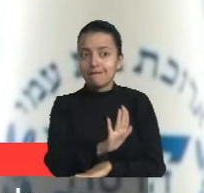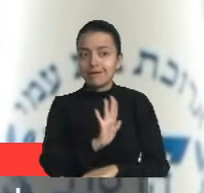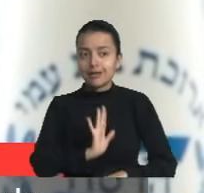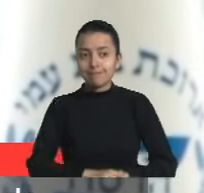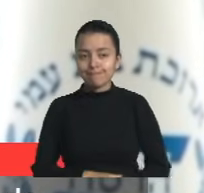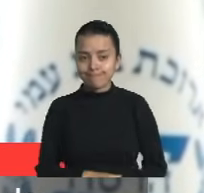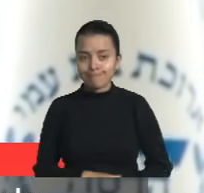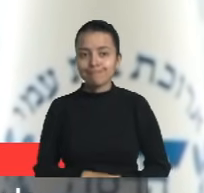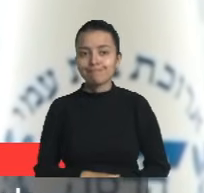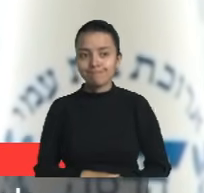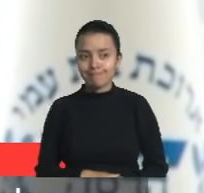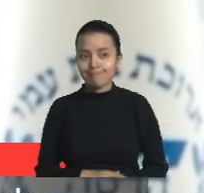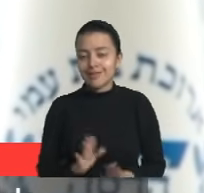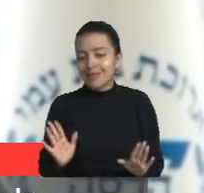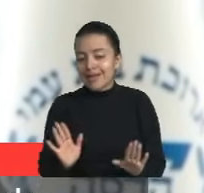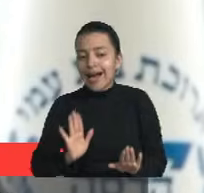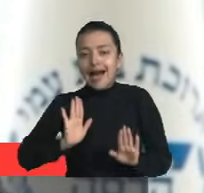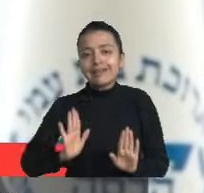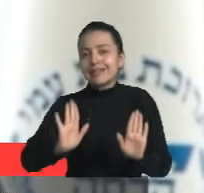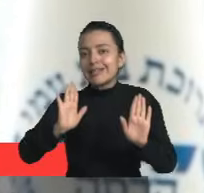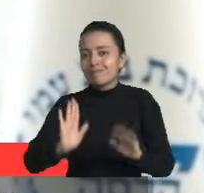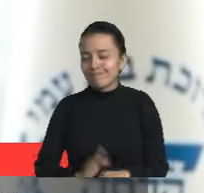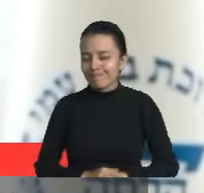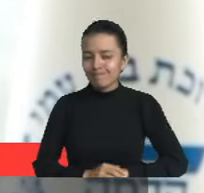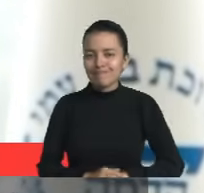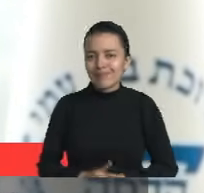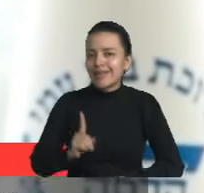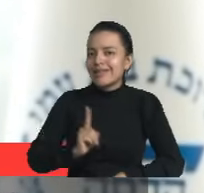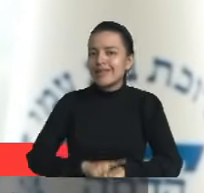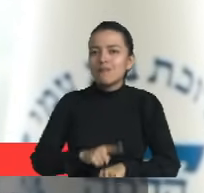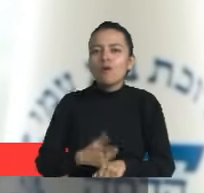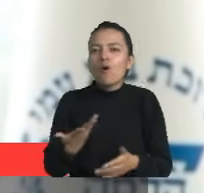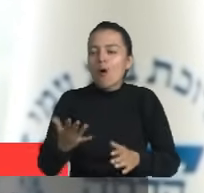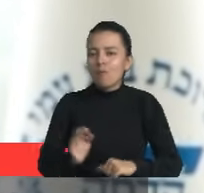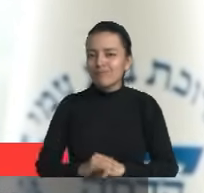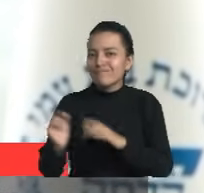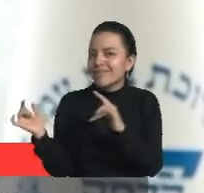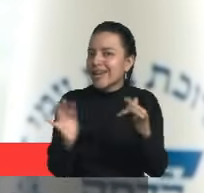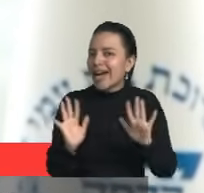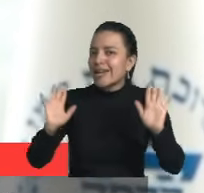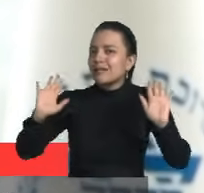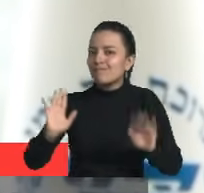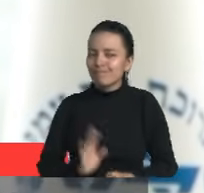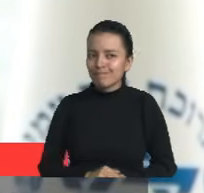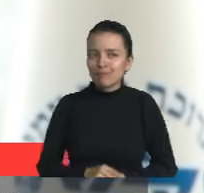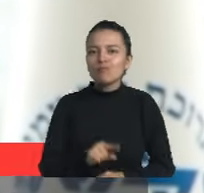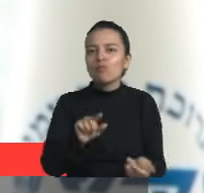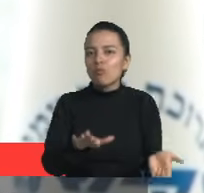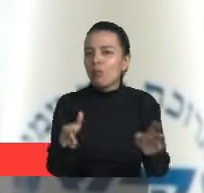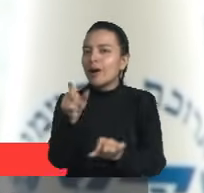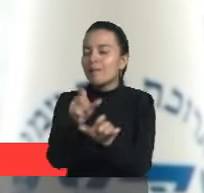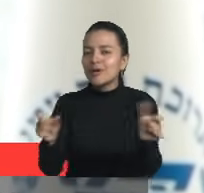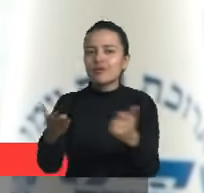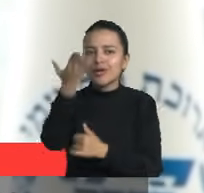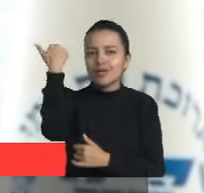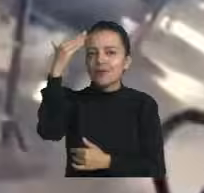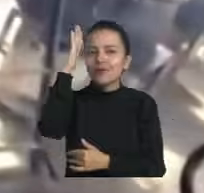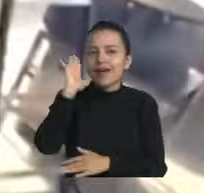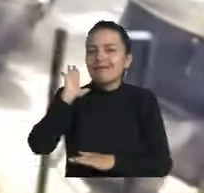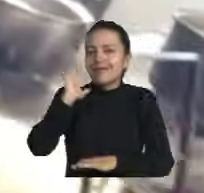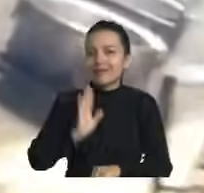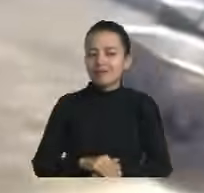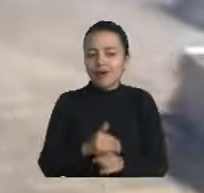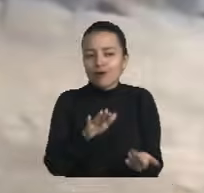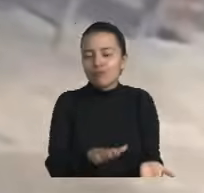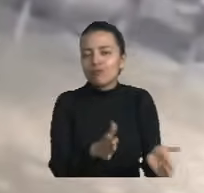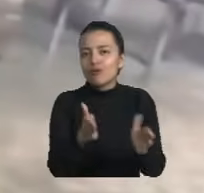קורה במלחמה, אנחנו בודקים את זה עד תום, עומדים בקשר עם הממשלות ונעשה הכל כדי שהדבר הזה לא ישנה שוב.